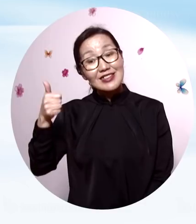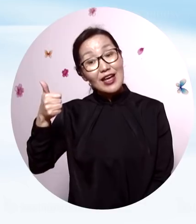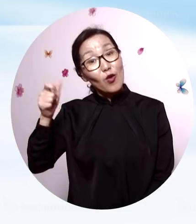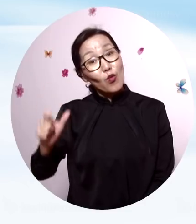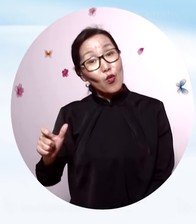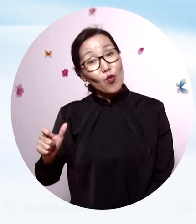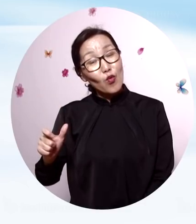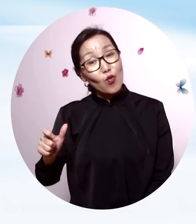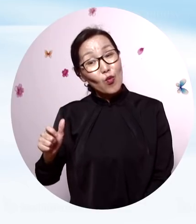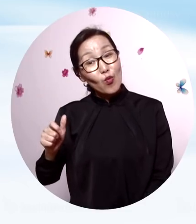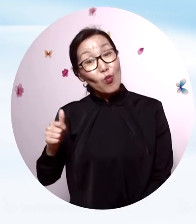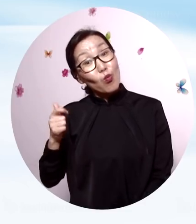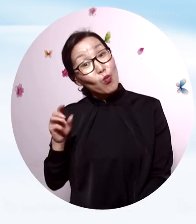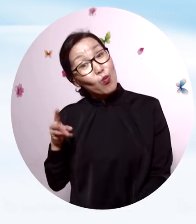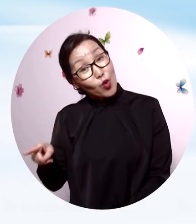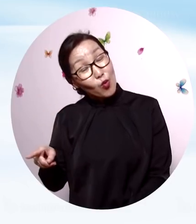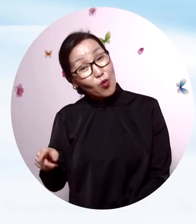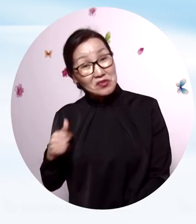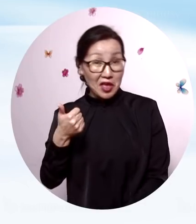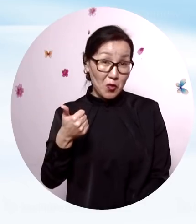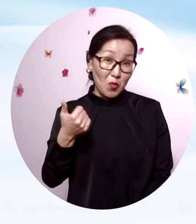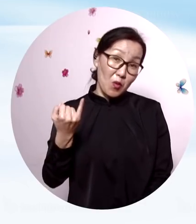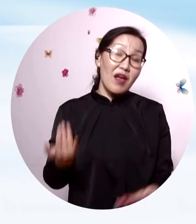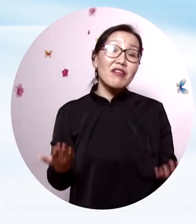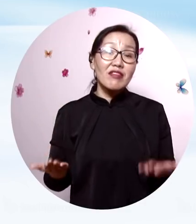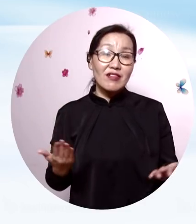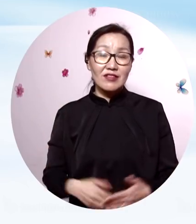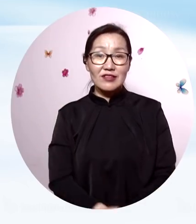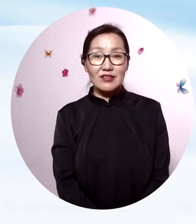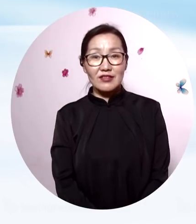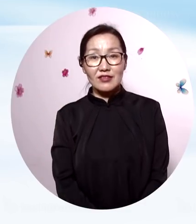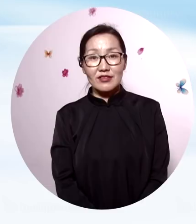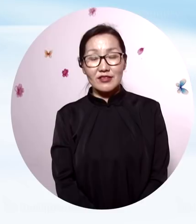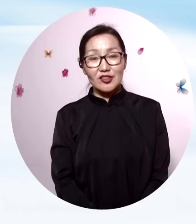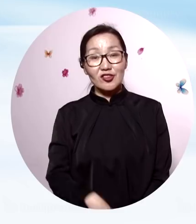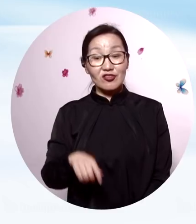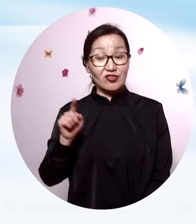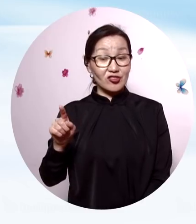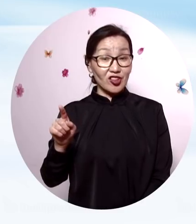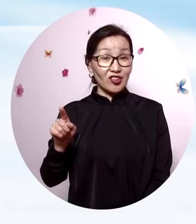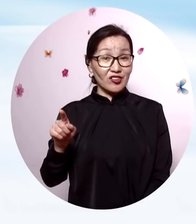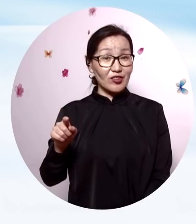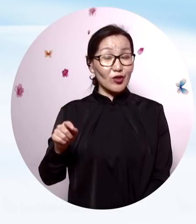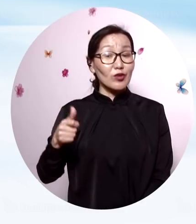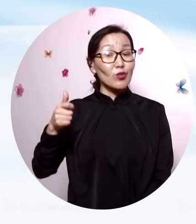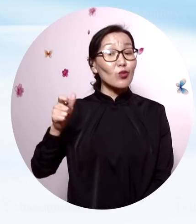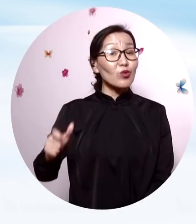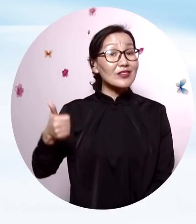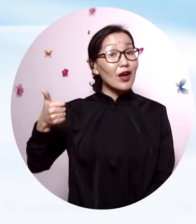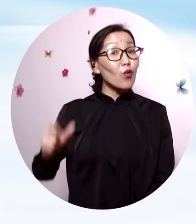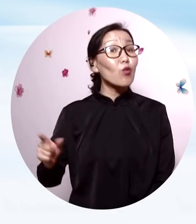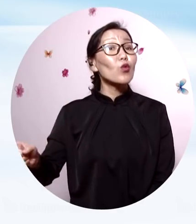мөн үү? тэр сайн хүн мөн үү?